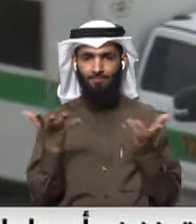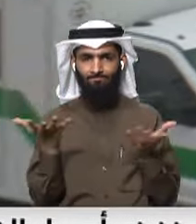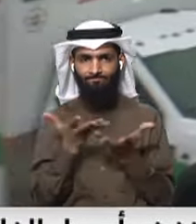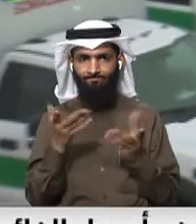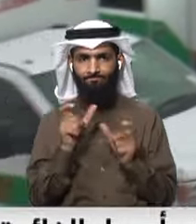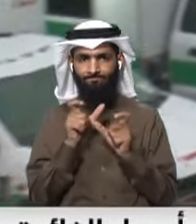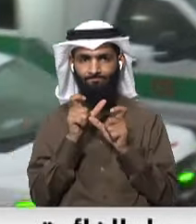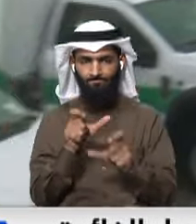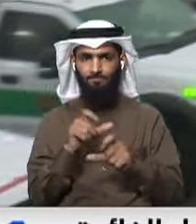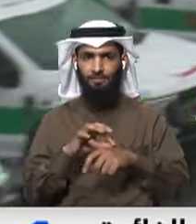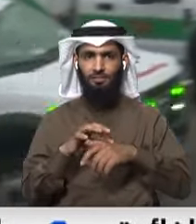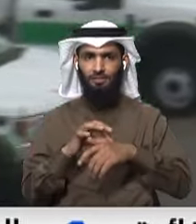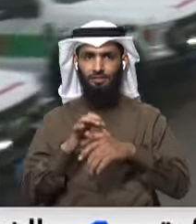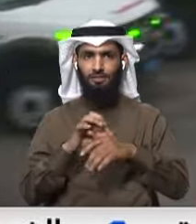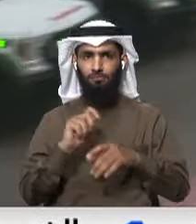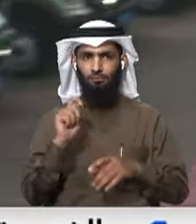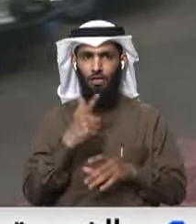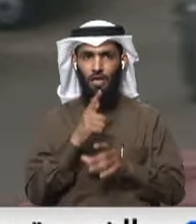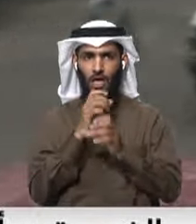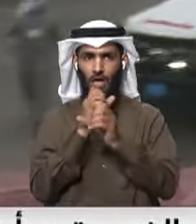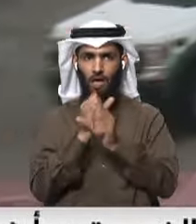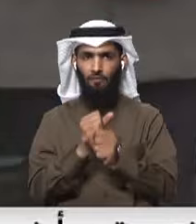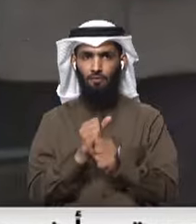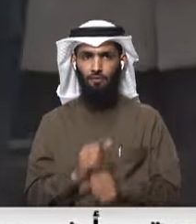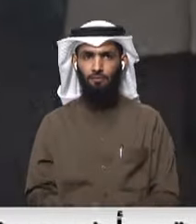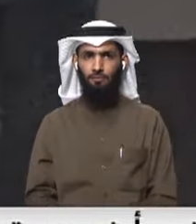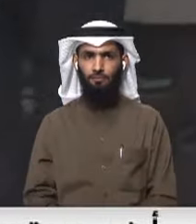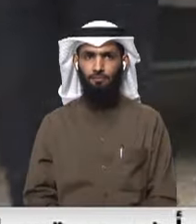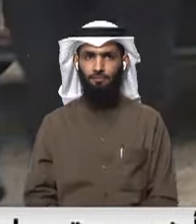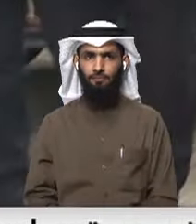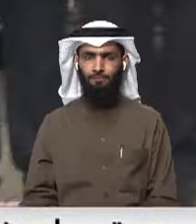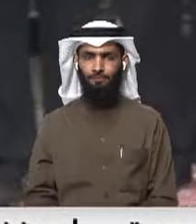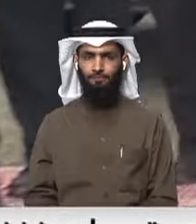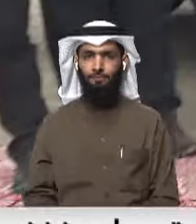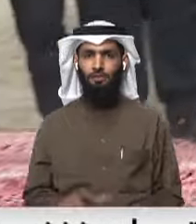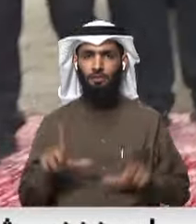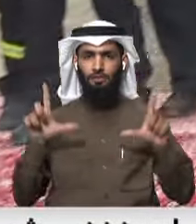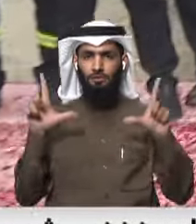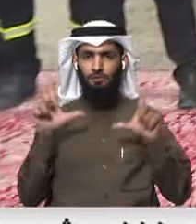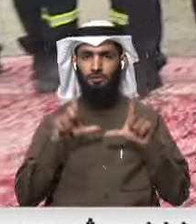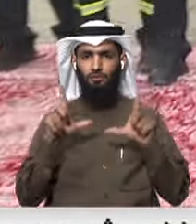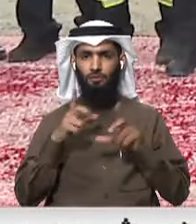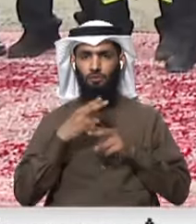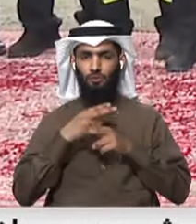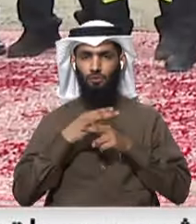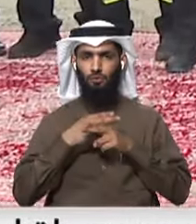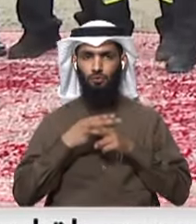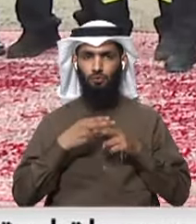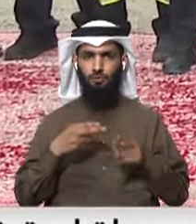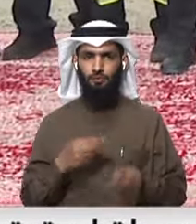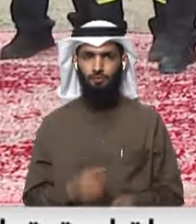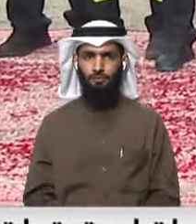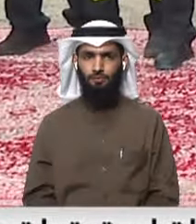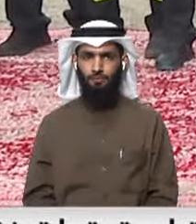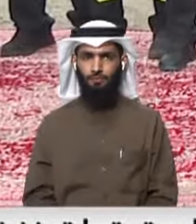والانقاذ باسرع وقت ممكن لما ابو علاوي تلفزيون دوله الكويت